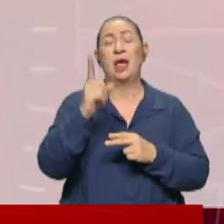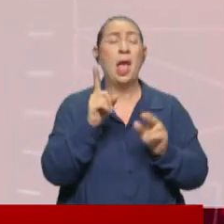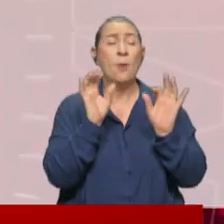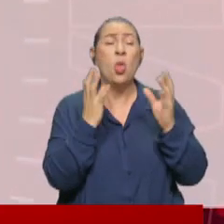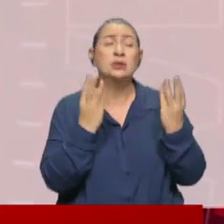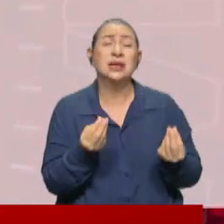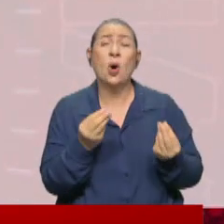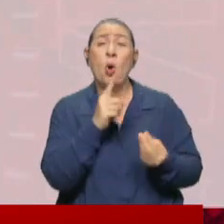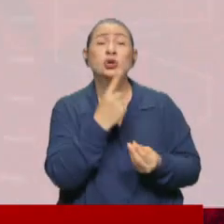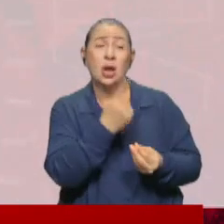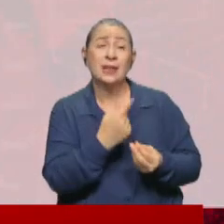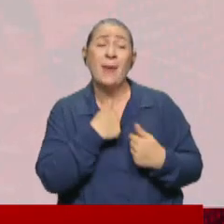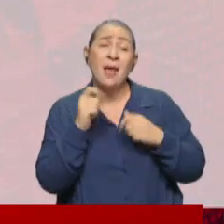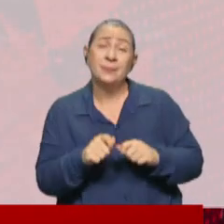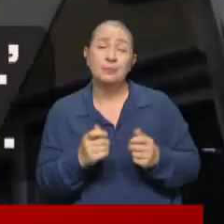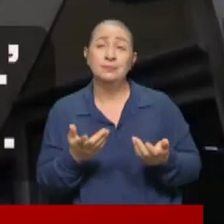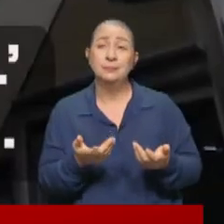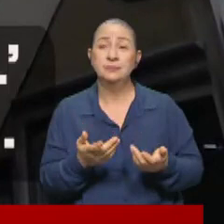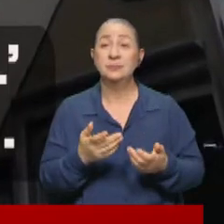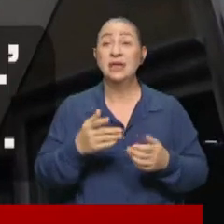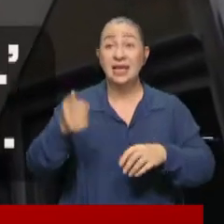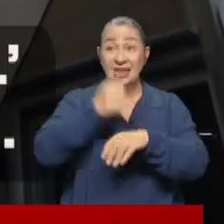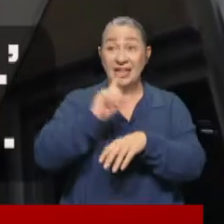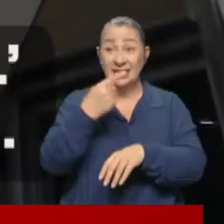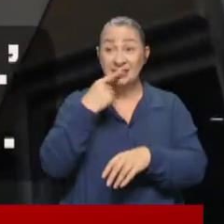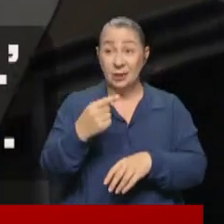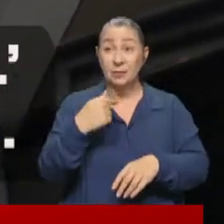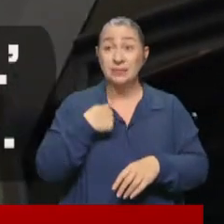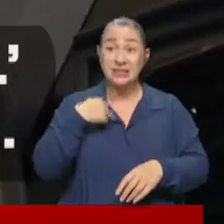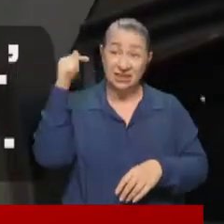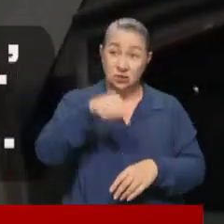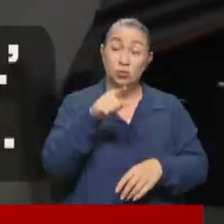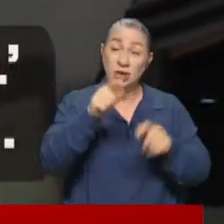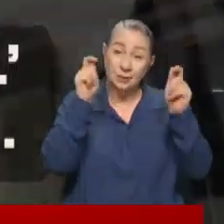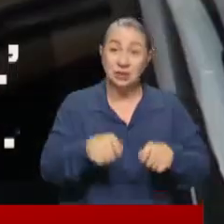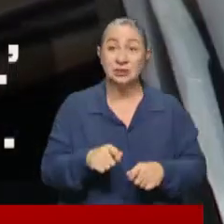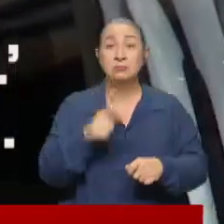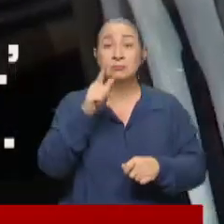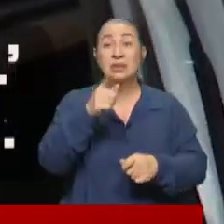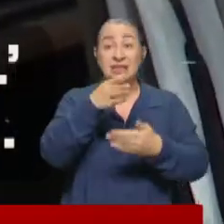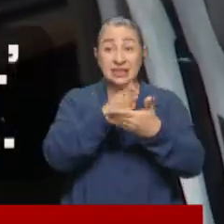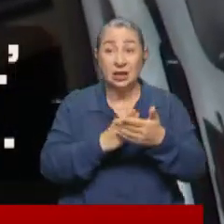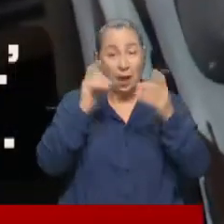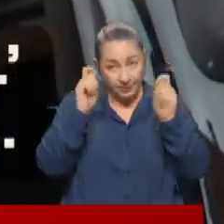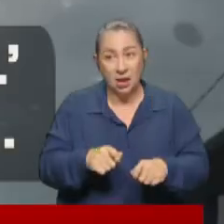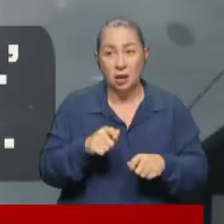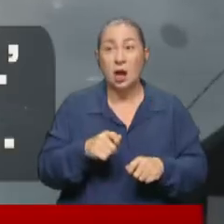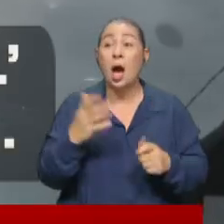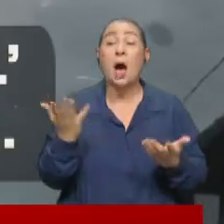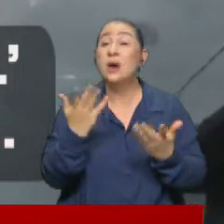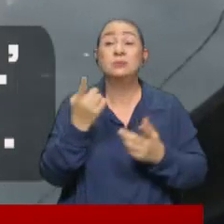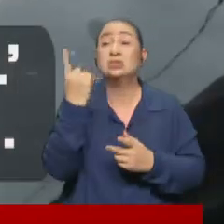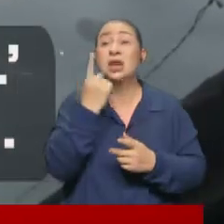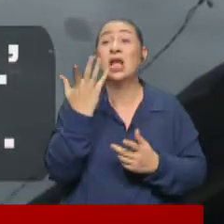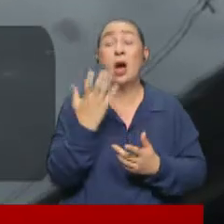öyle oldu zaten. O söyledi, ben de yaptım. İktidara dedik ki biz gelince bunu yapacağız. Bir kısmını yaptılar ama bir